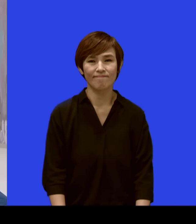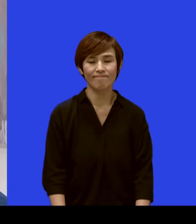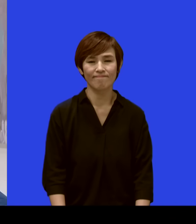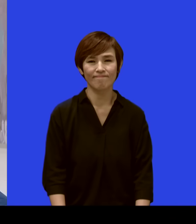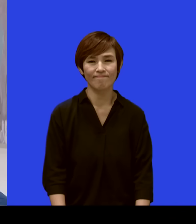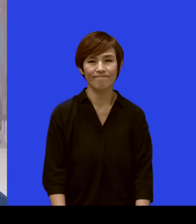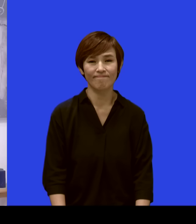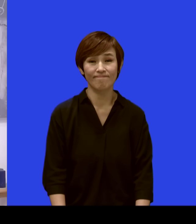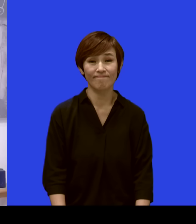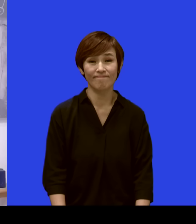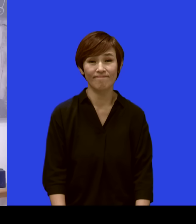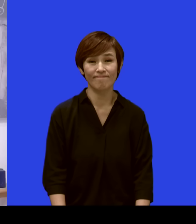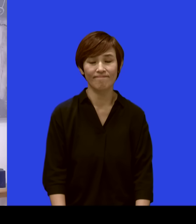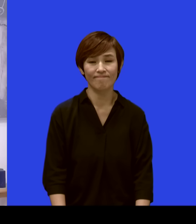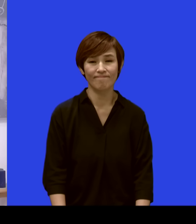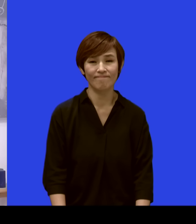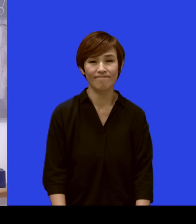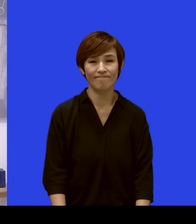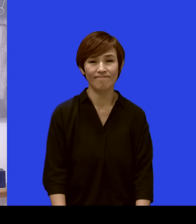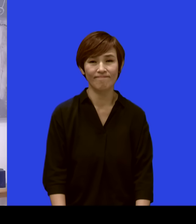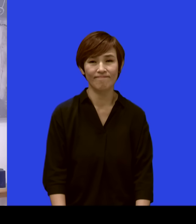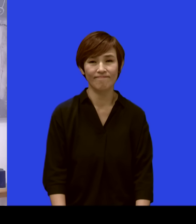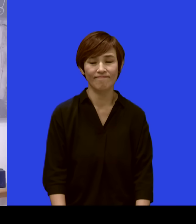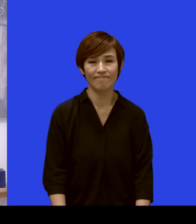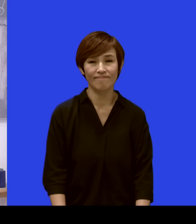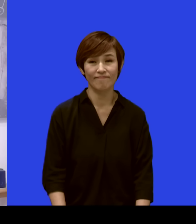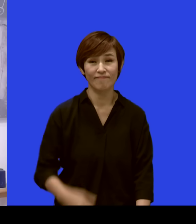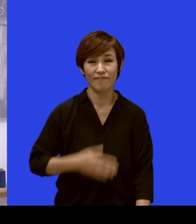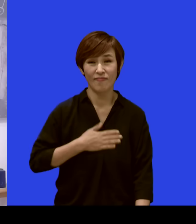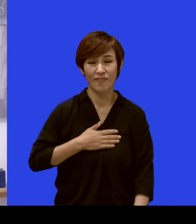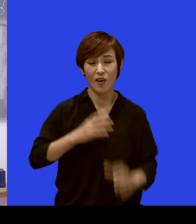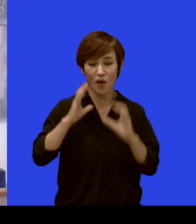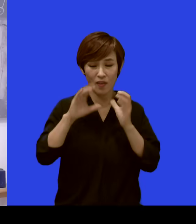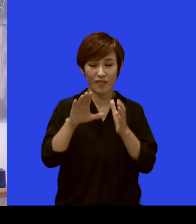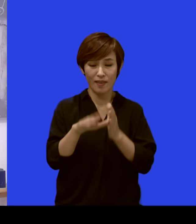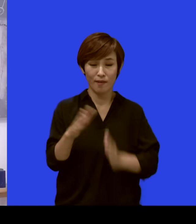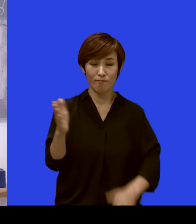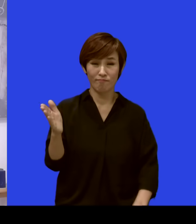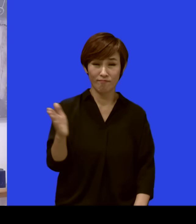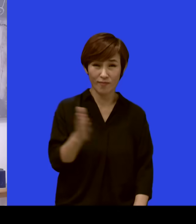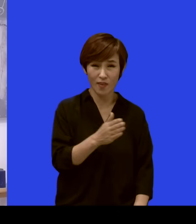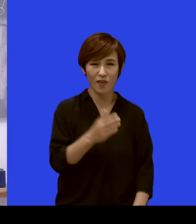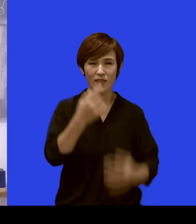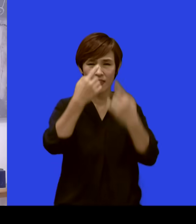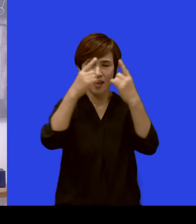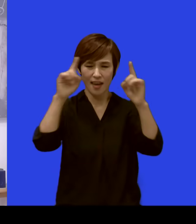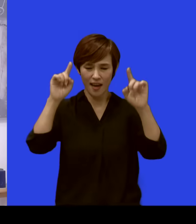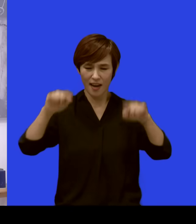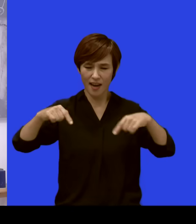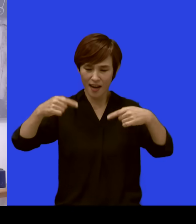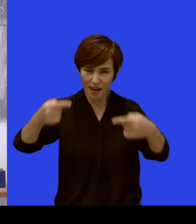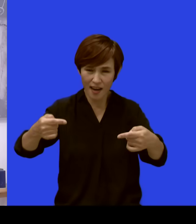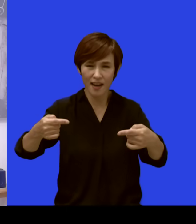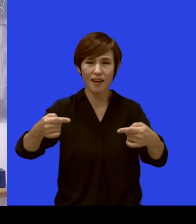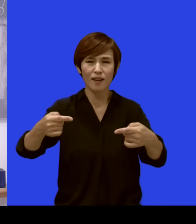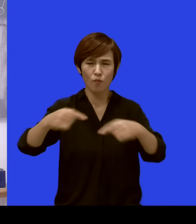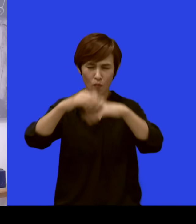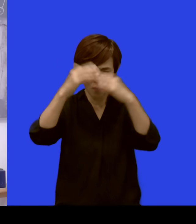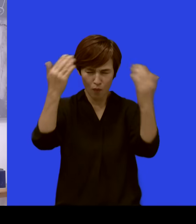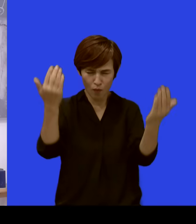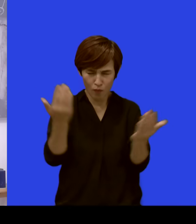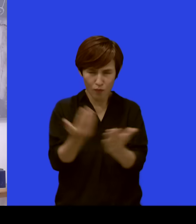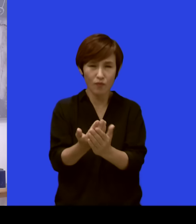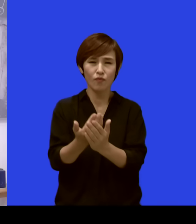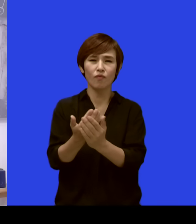그러니까 사실은 뭐 제가 아까도 말씀을 드렸지만 제가 어렸을 때부터 그다음에 대학에 가고 유학 생활을 하는 모든 과정이